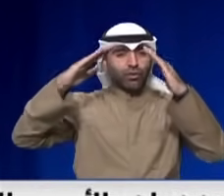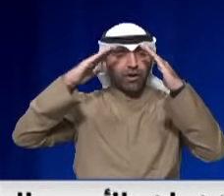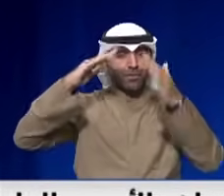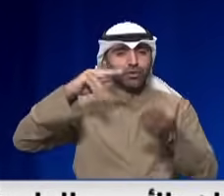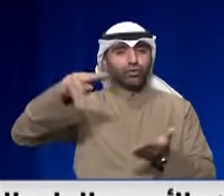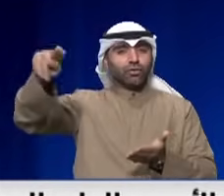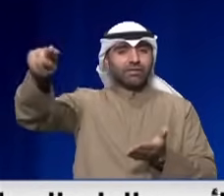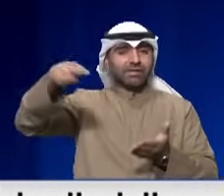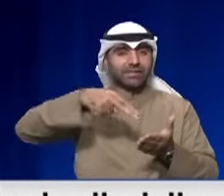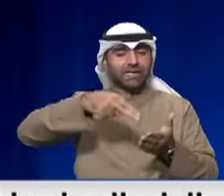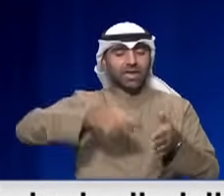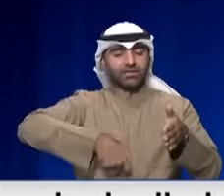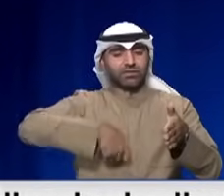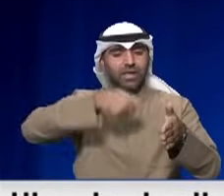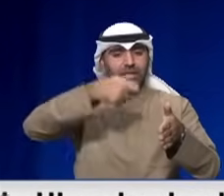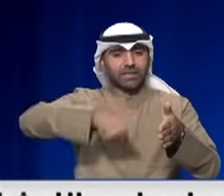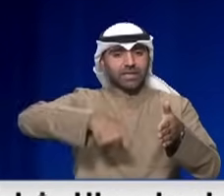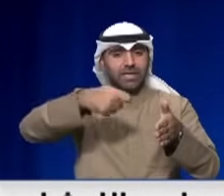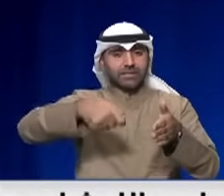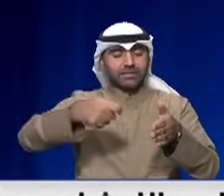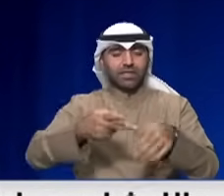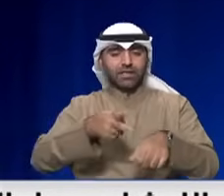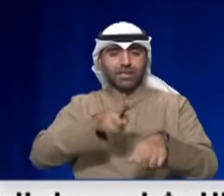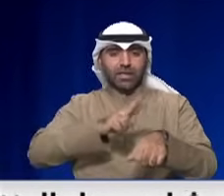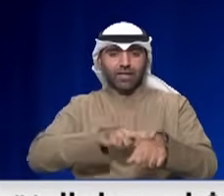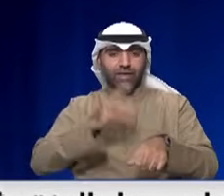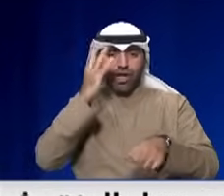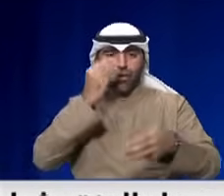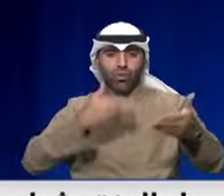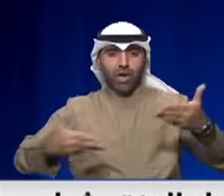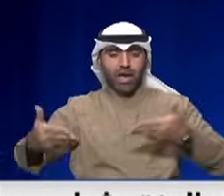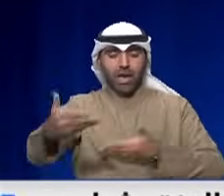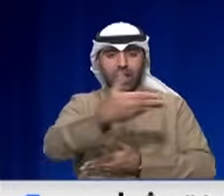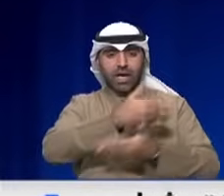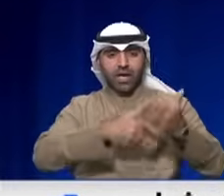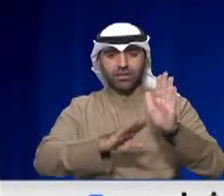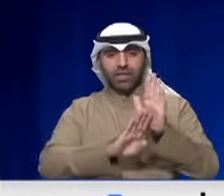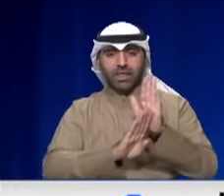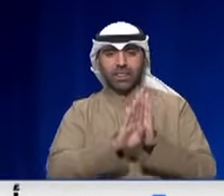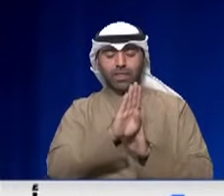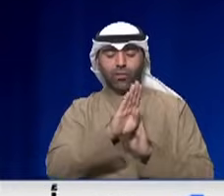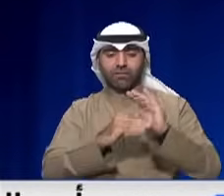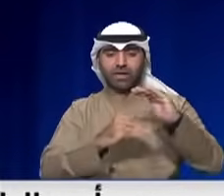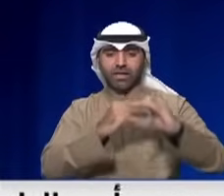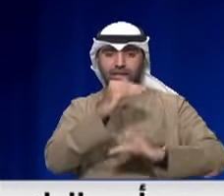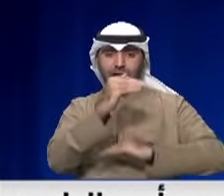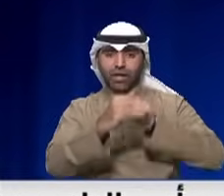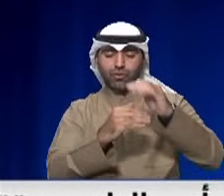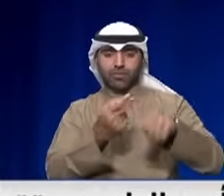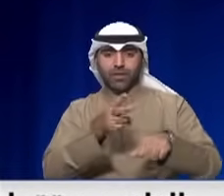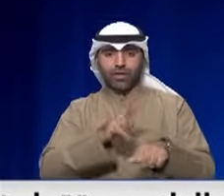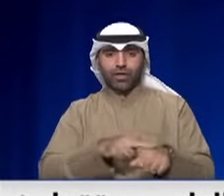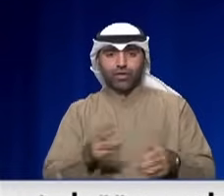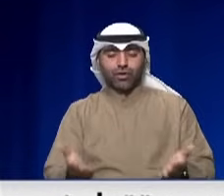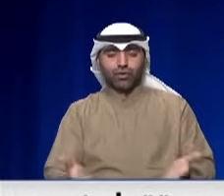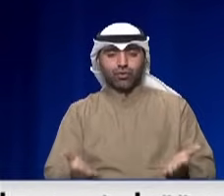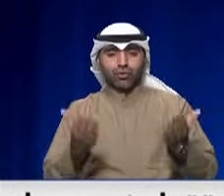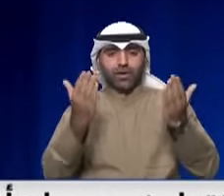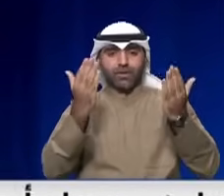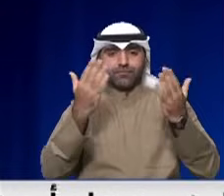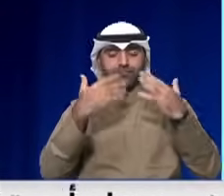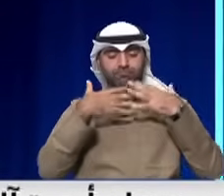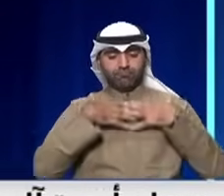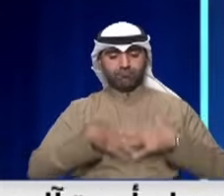شكره وتقديره على ما عبرا عنه من صادق التعاطف والمواساه بهذا المصاب الجلل متمنيا